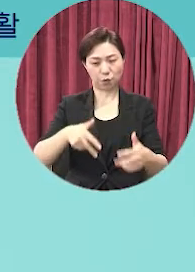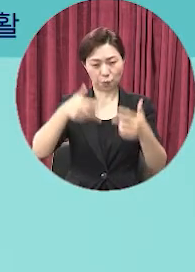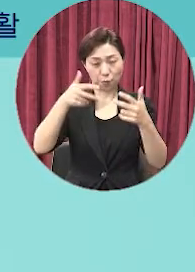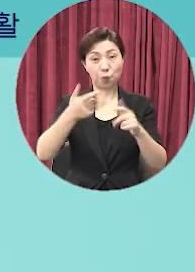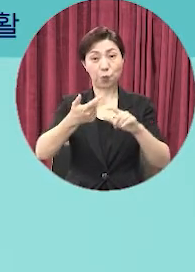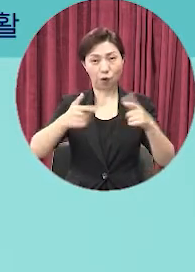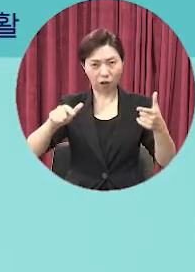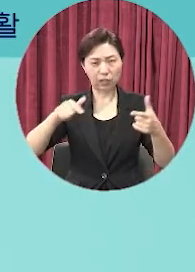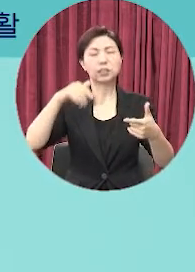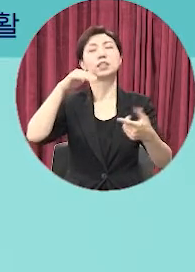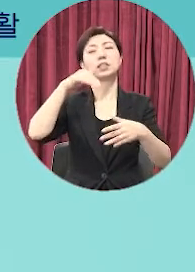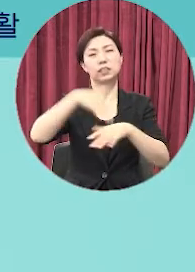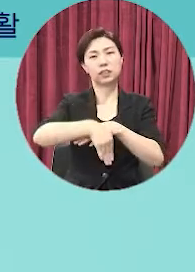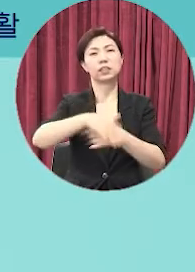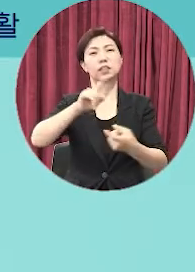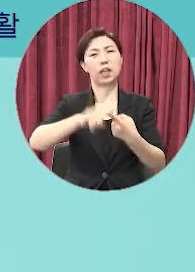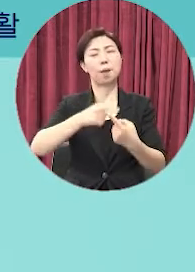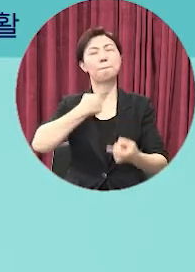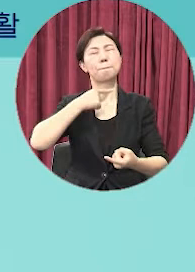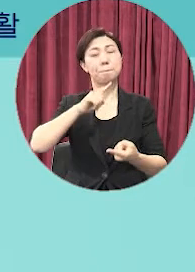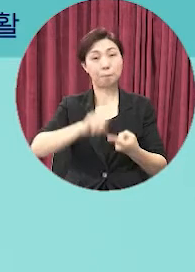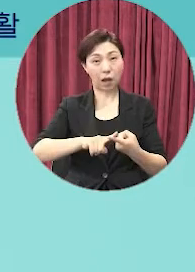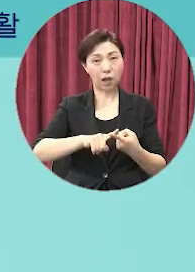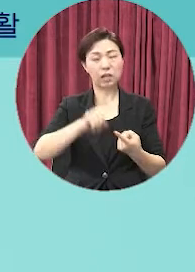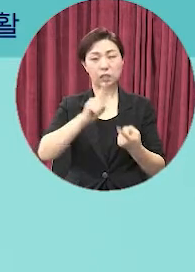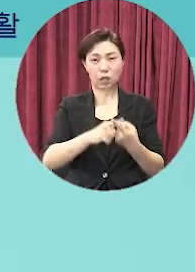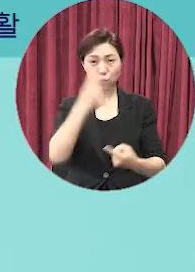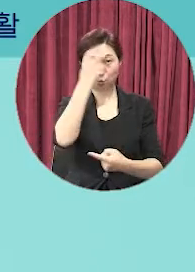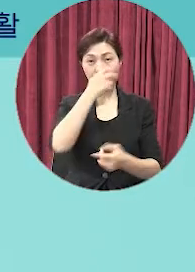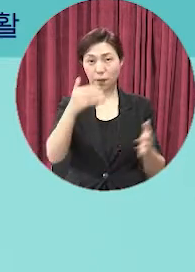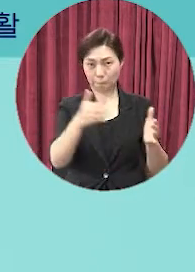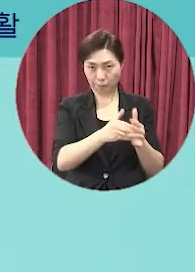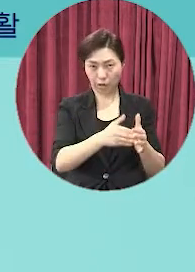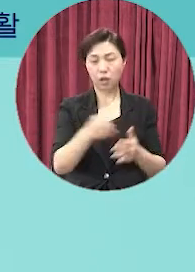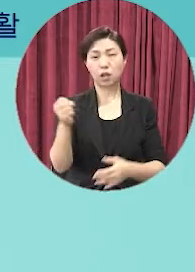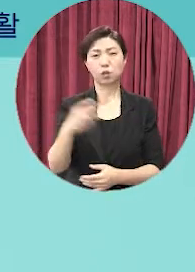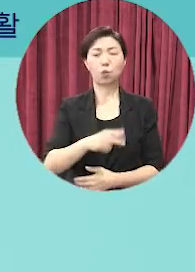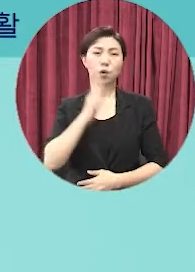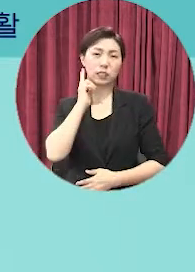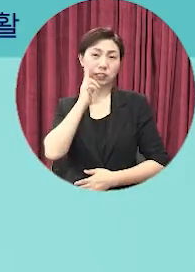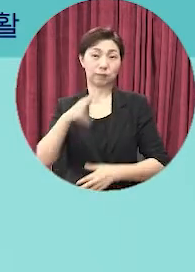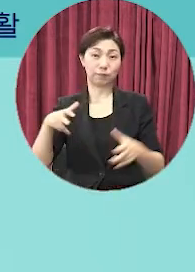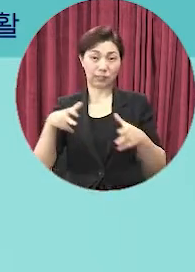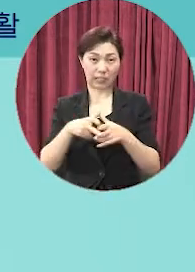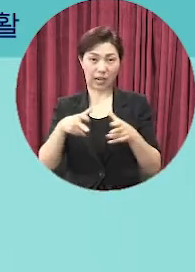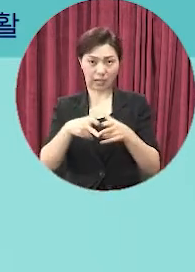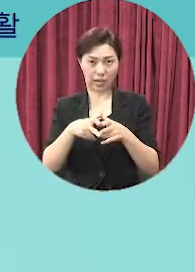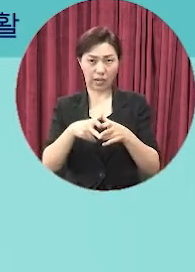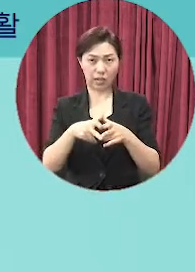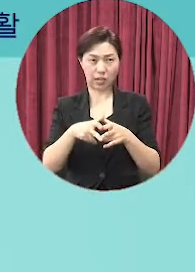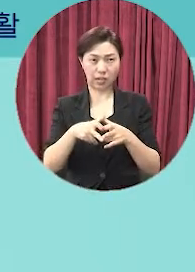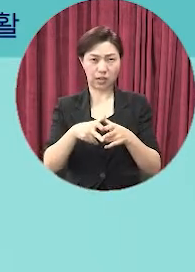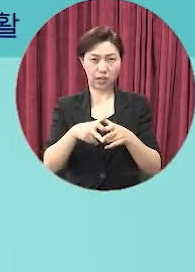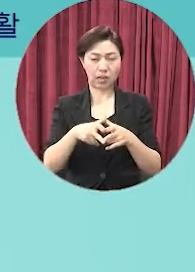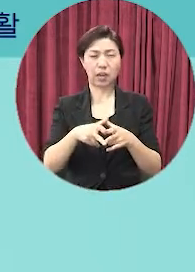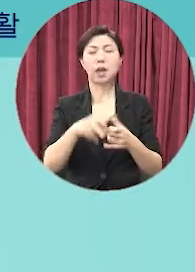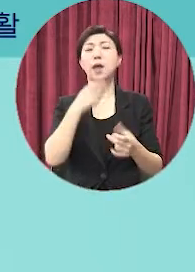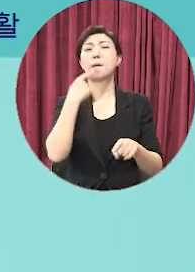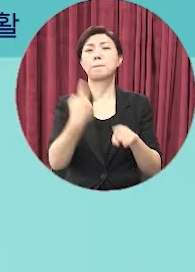연구가 되겠고요. 그 다음에 중증 장애에 해당하는 듀센 근이영양증 환자에